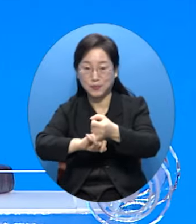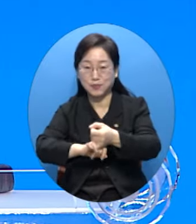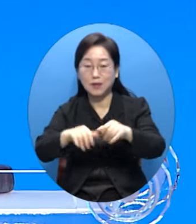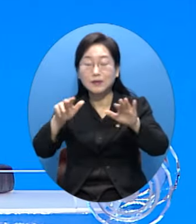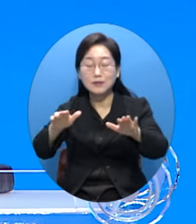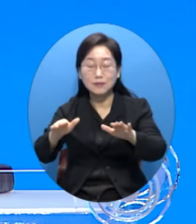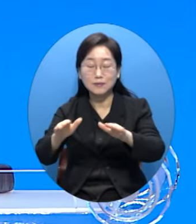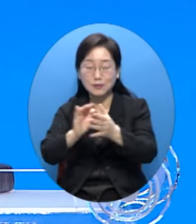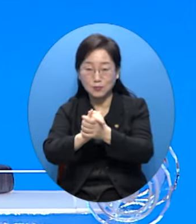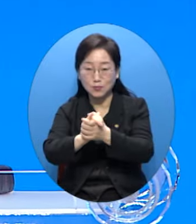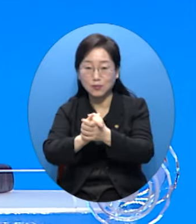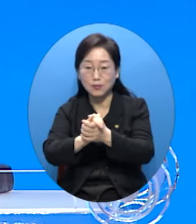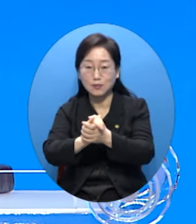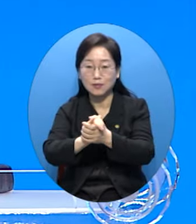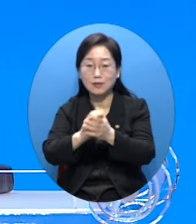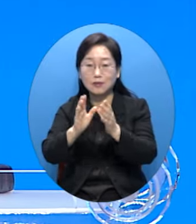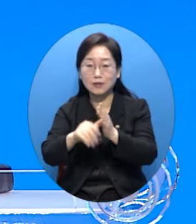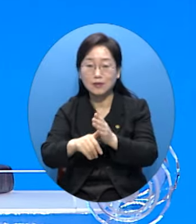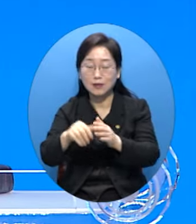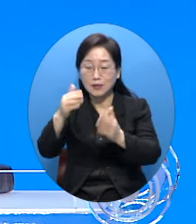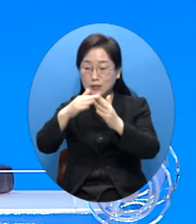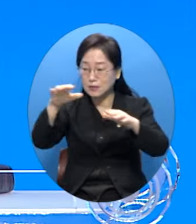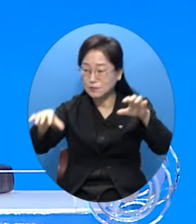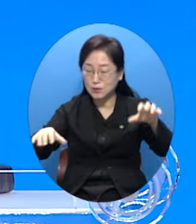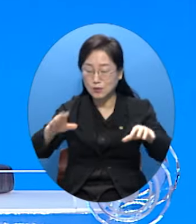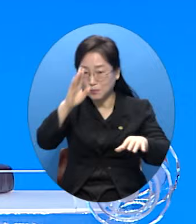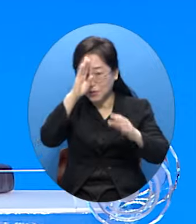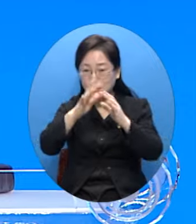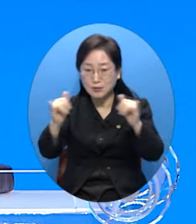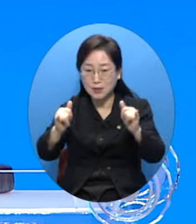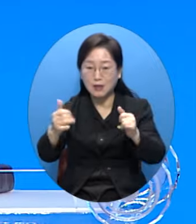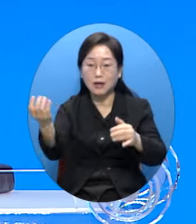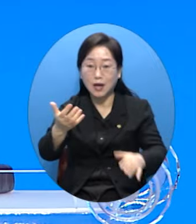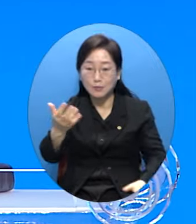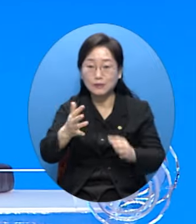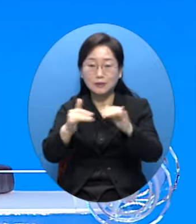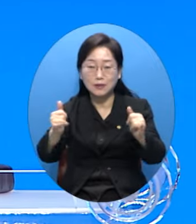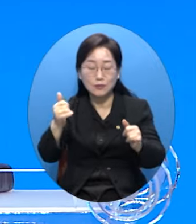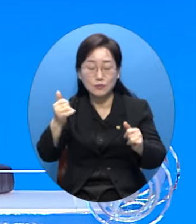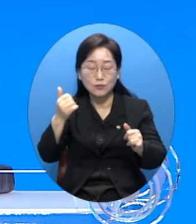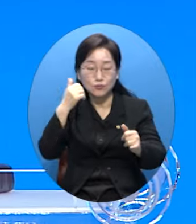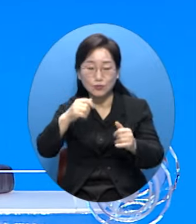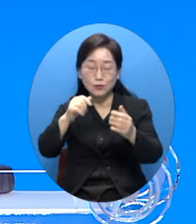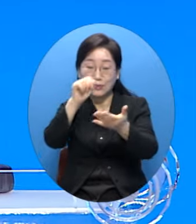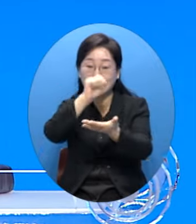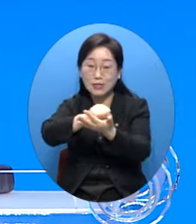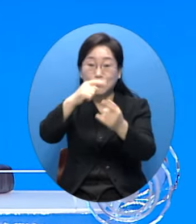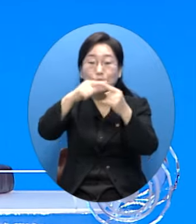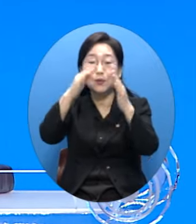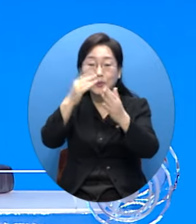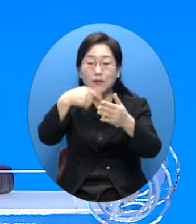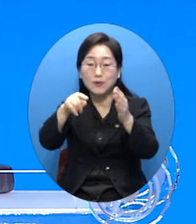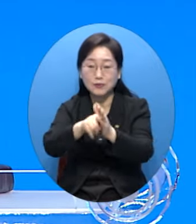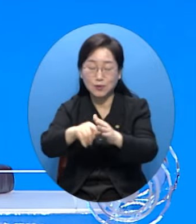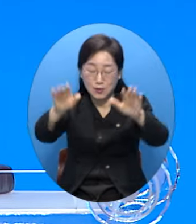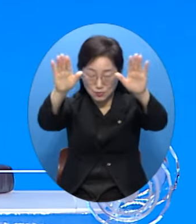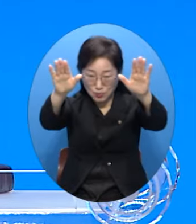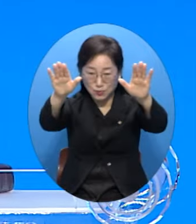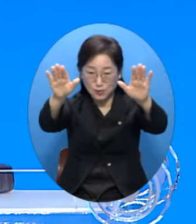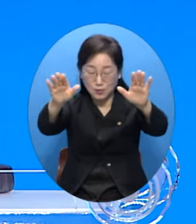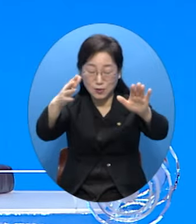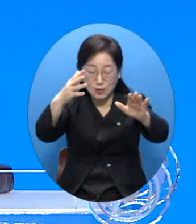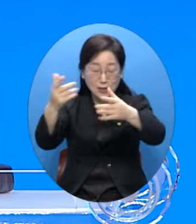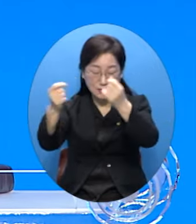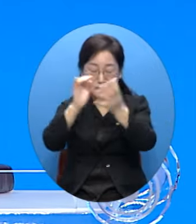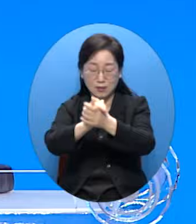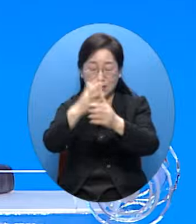기도할 때는 우리 주변의 병자, 아픈 분들을 위해서 우리 또 시대 앞에 교회를 위해서 우리 손을 내밀고 주여